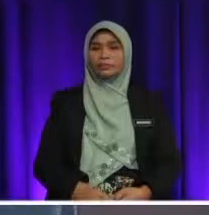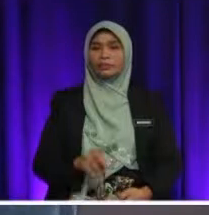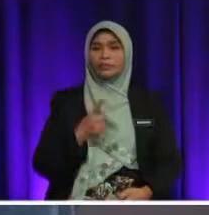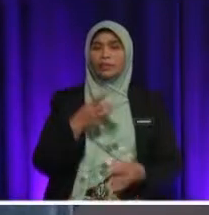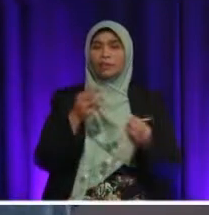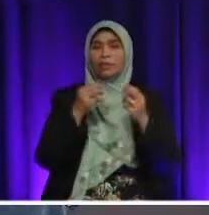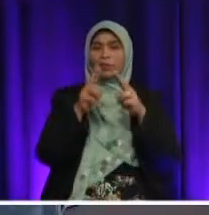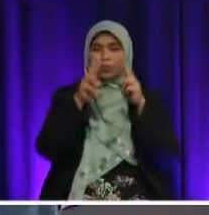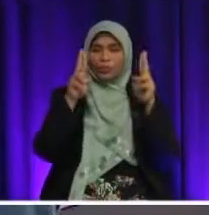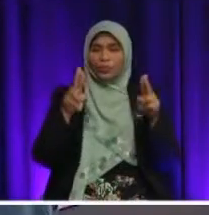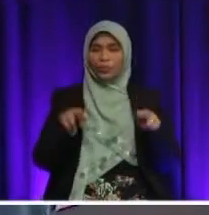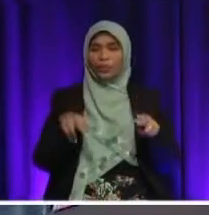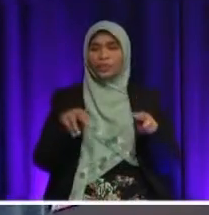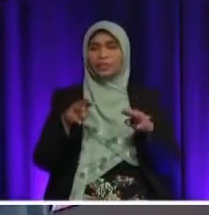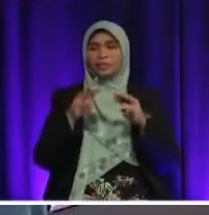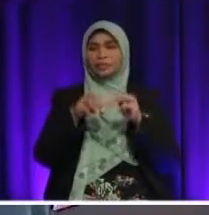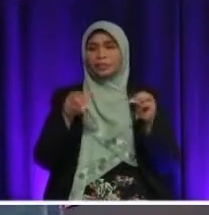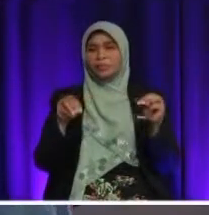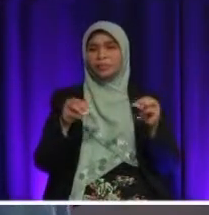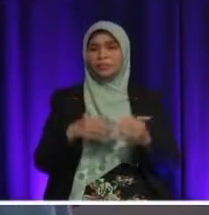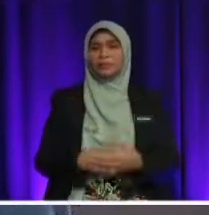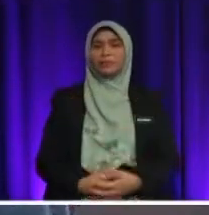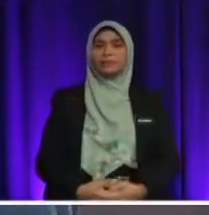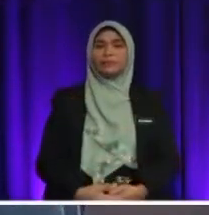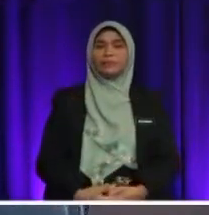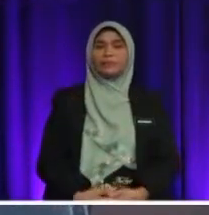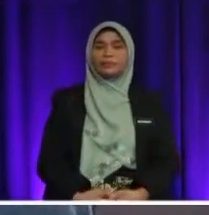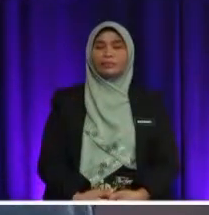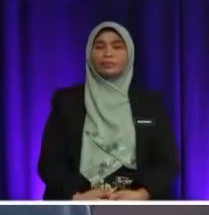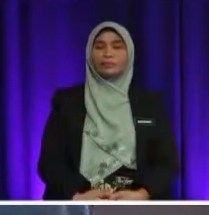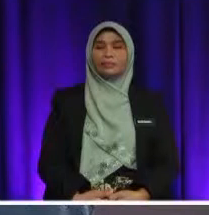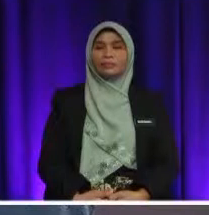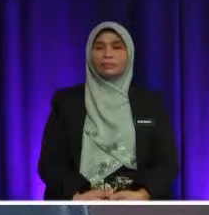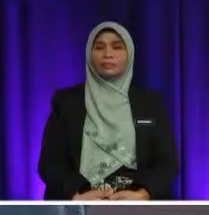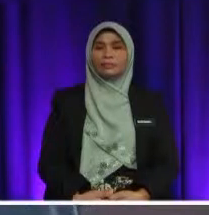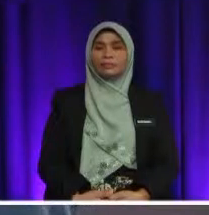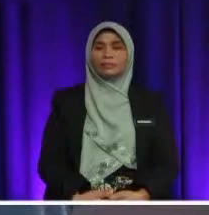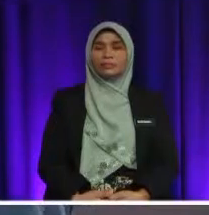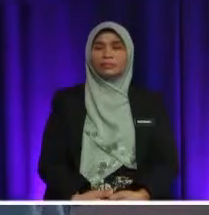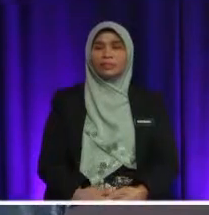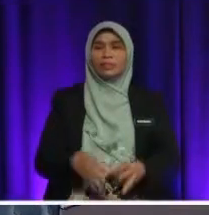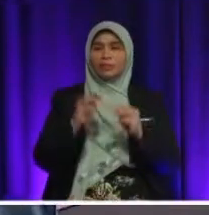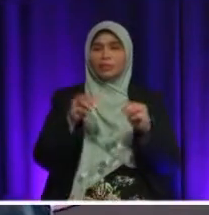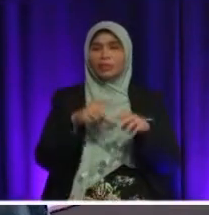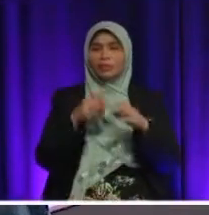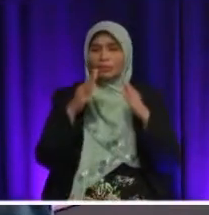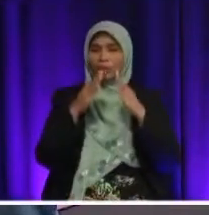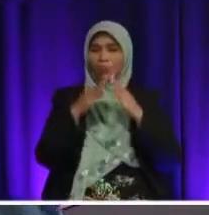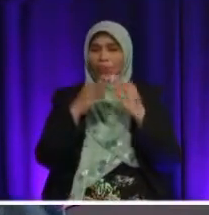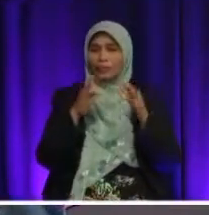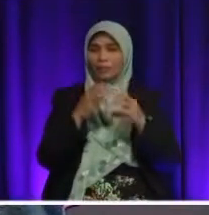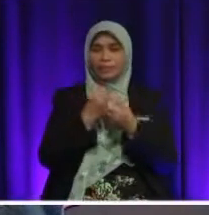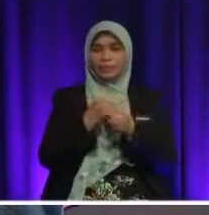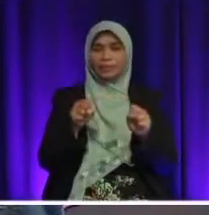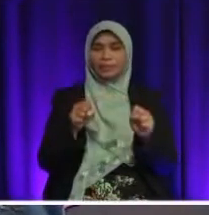diuji hah ya ini sebagai contoh sudah tiba di rumah sedia oke